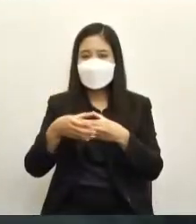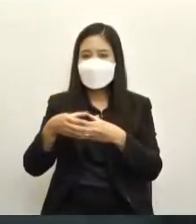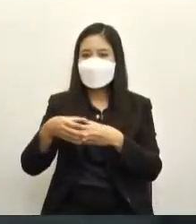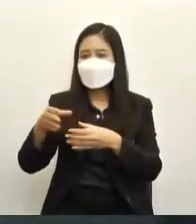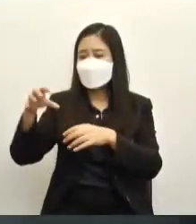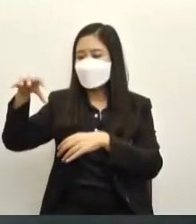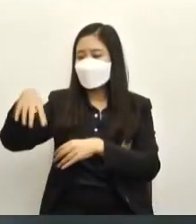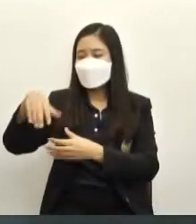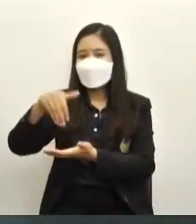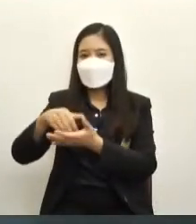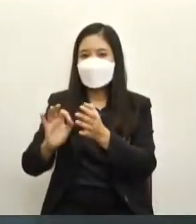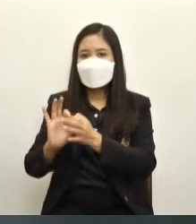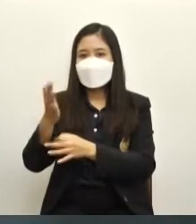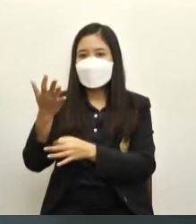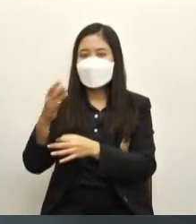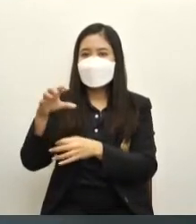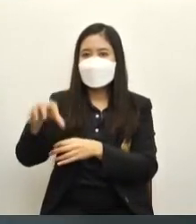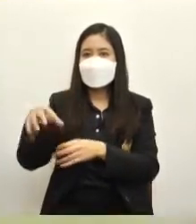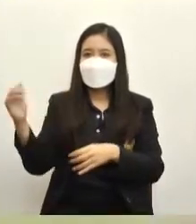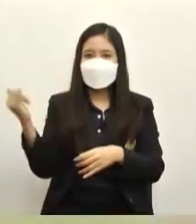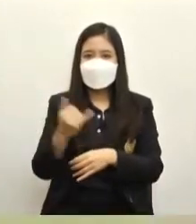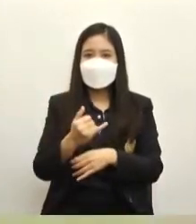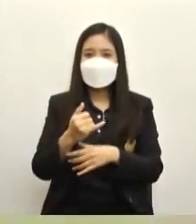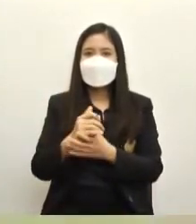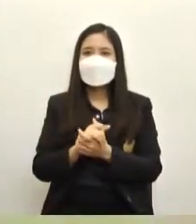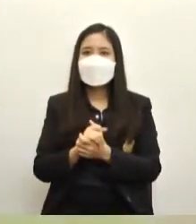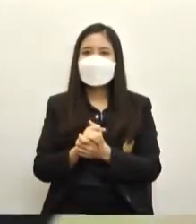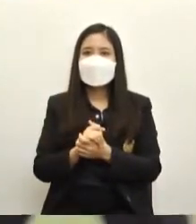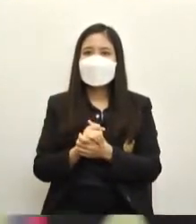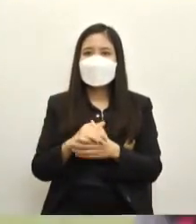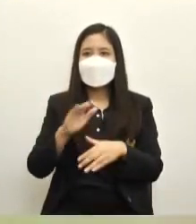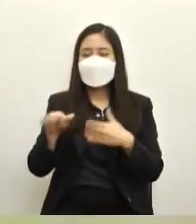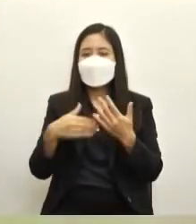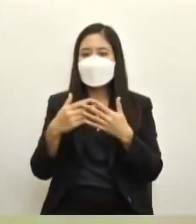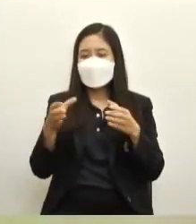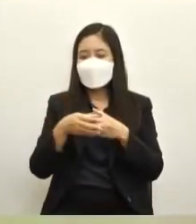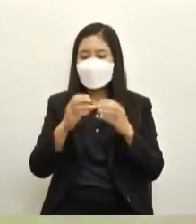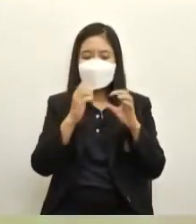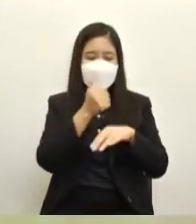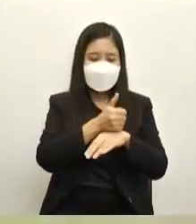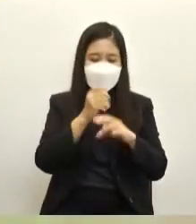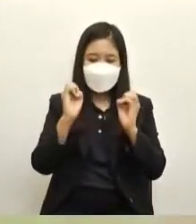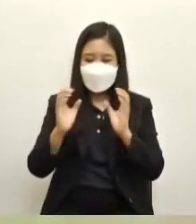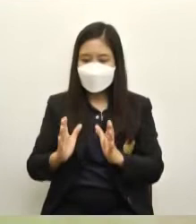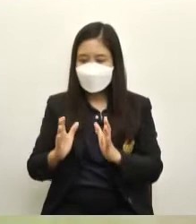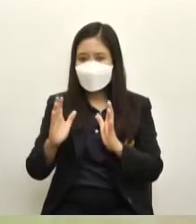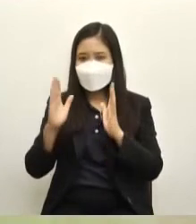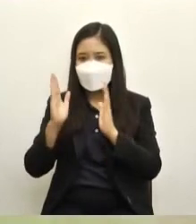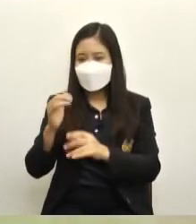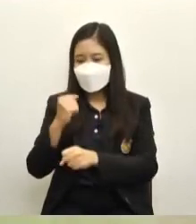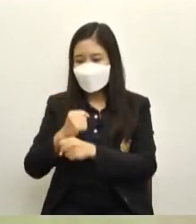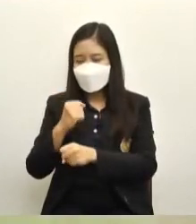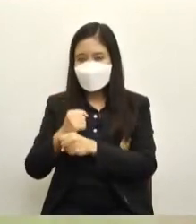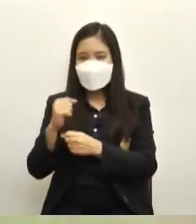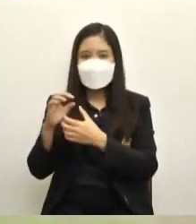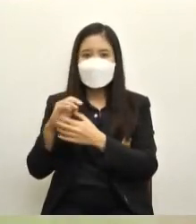ภัยหน่วยบัญชาการทหารพัฒนาผู้บริหารคณะครูและเจ้าหน้าที่กลุ่มส่งเสริมการจัดการศึกษ